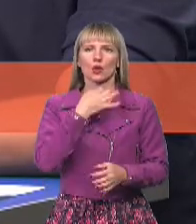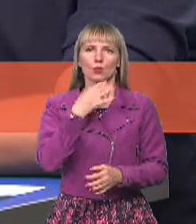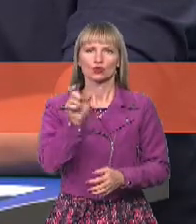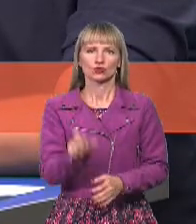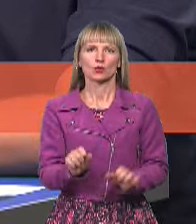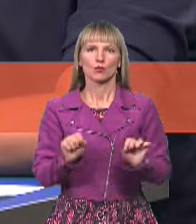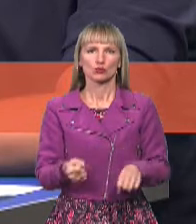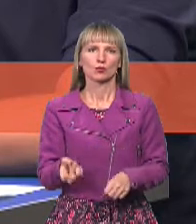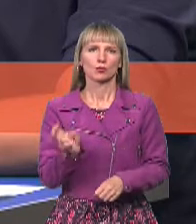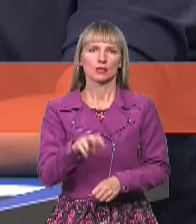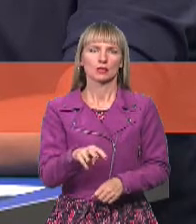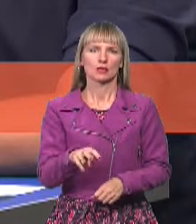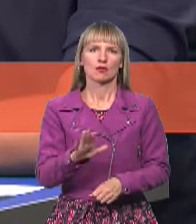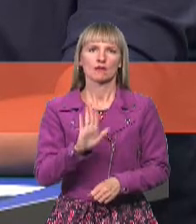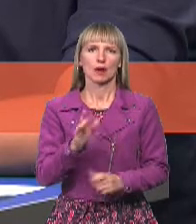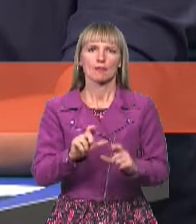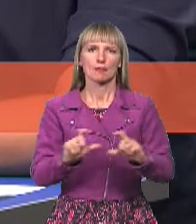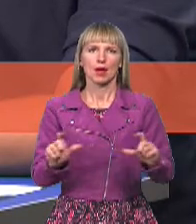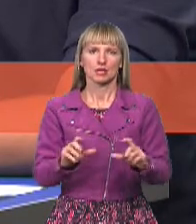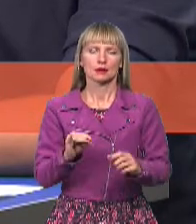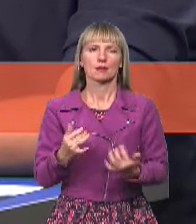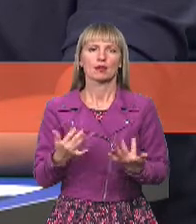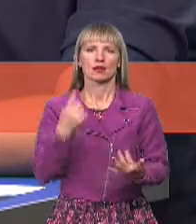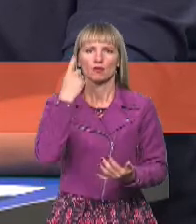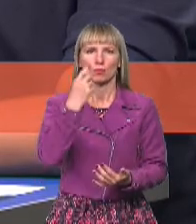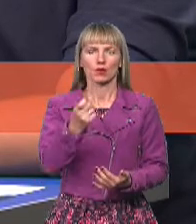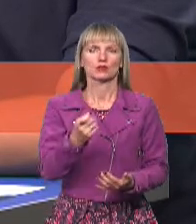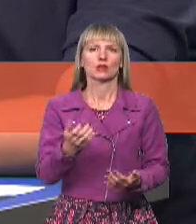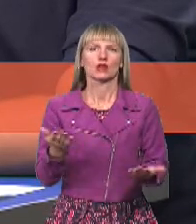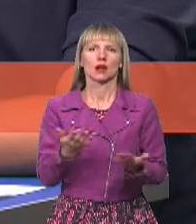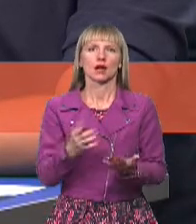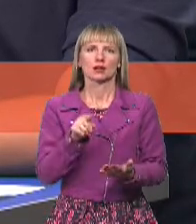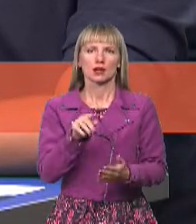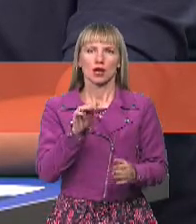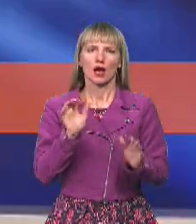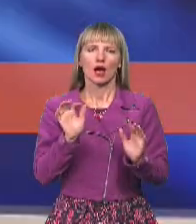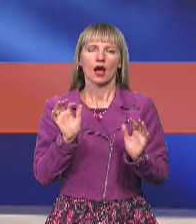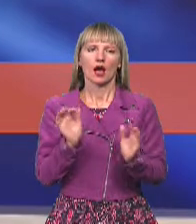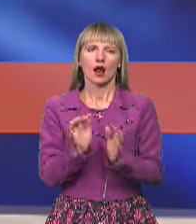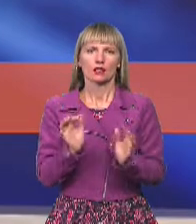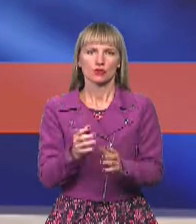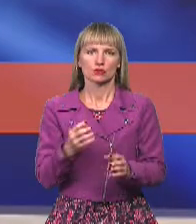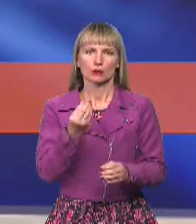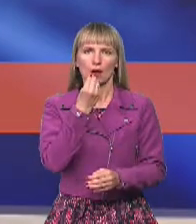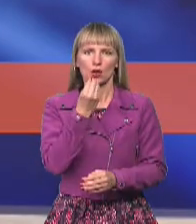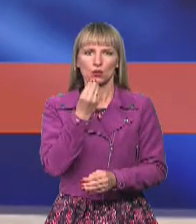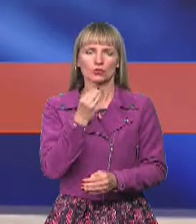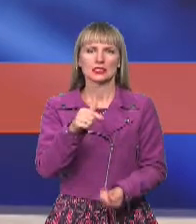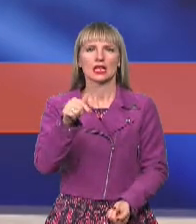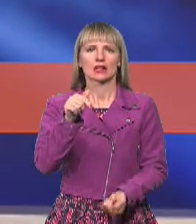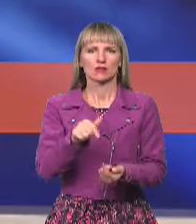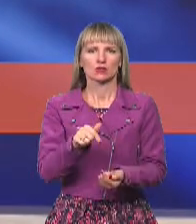на магазин и потребовать информацию, как ты хранишь у себя продукт, поинтересоваться,